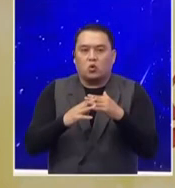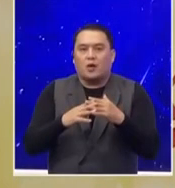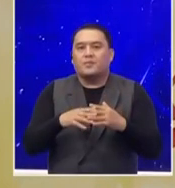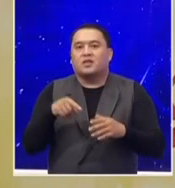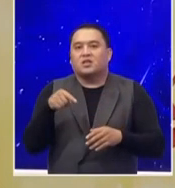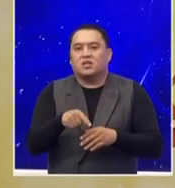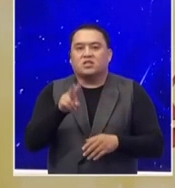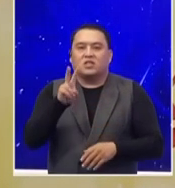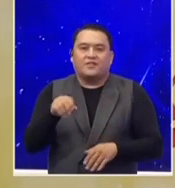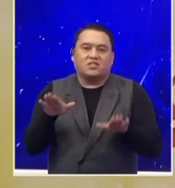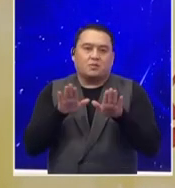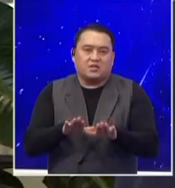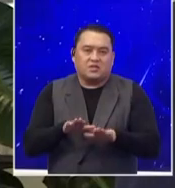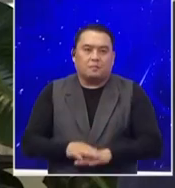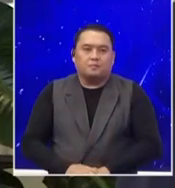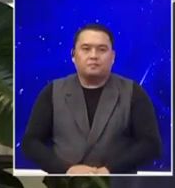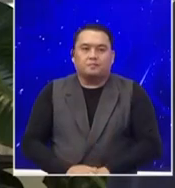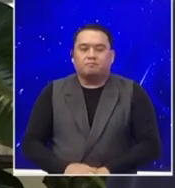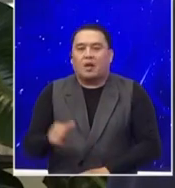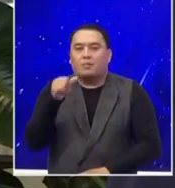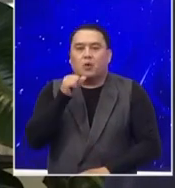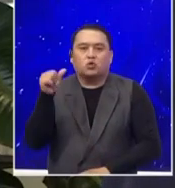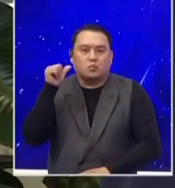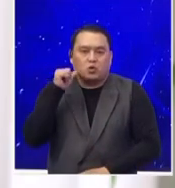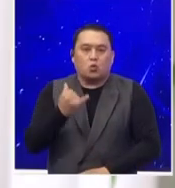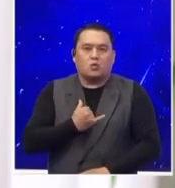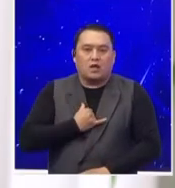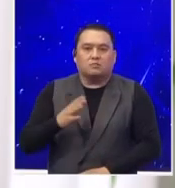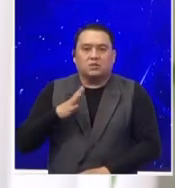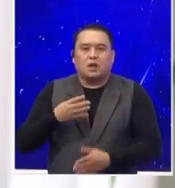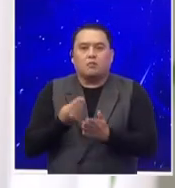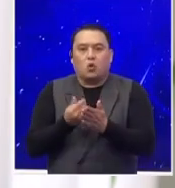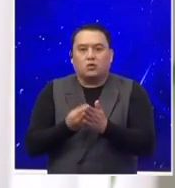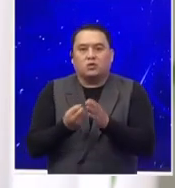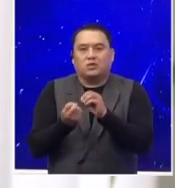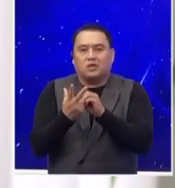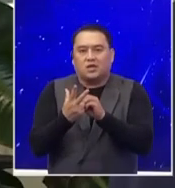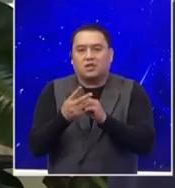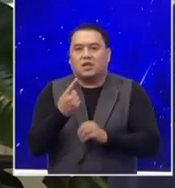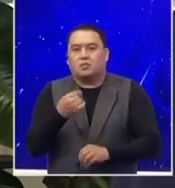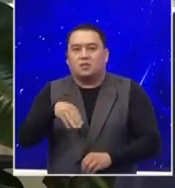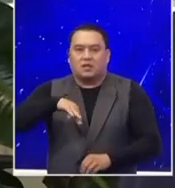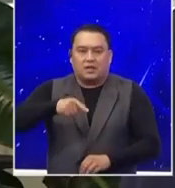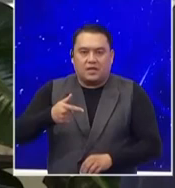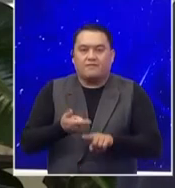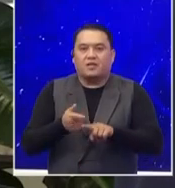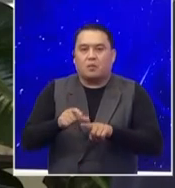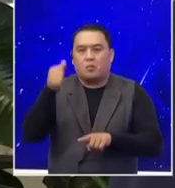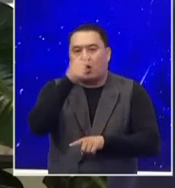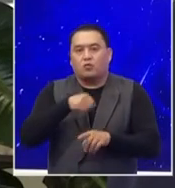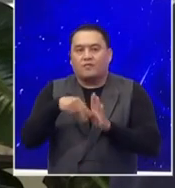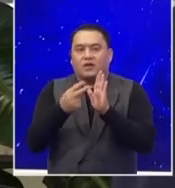на 1200 мест. В прошлом году, если бюджет был 13,1 миллиард тенге, в этом году